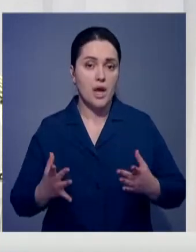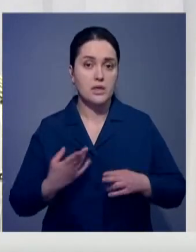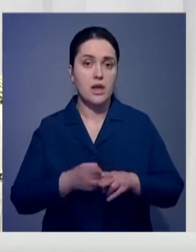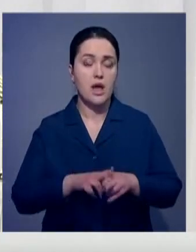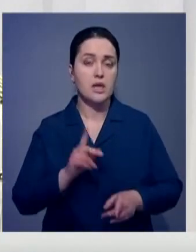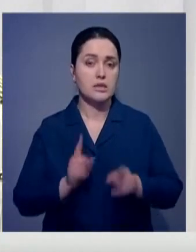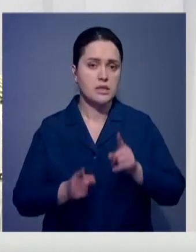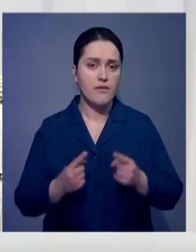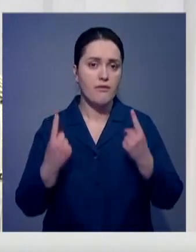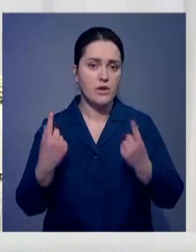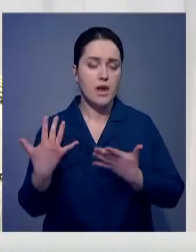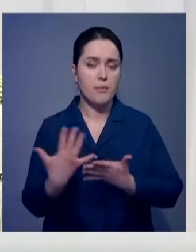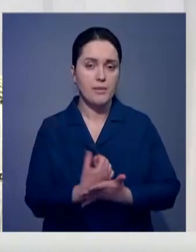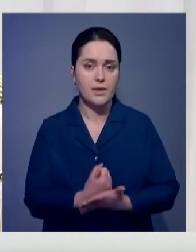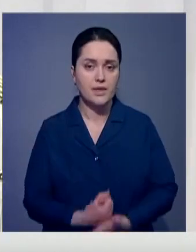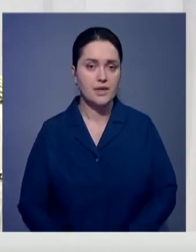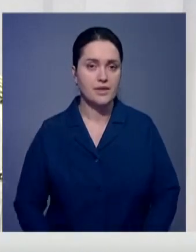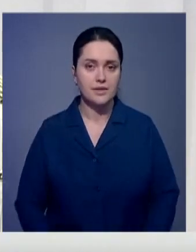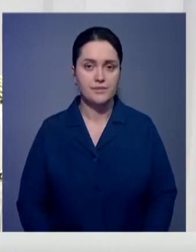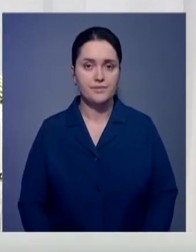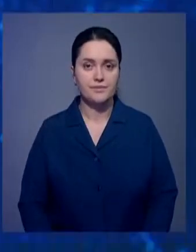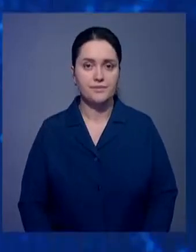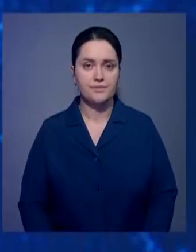действительно великая победа.